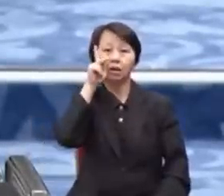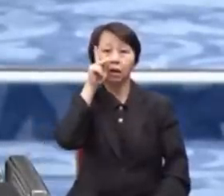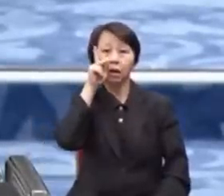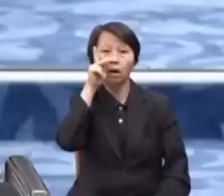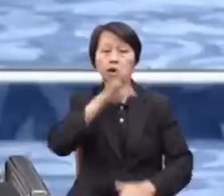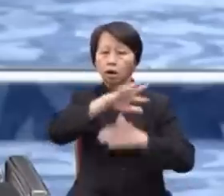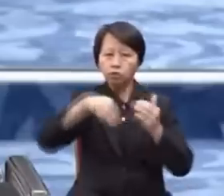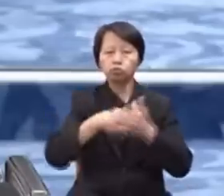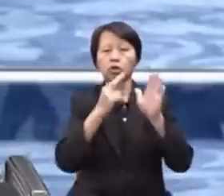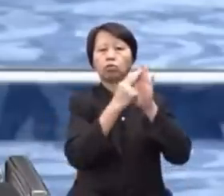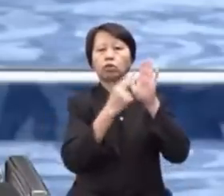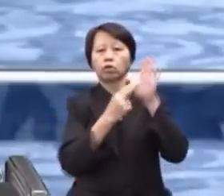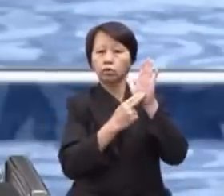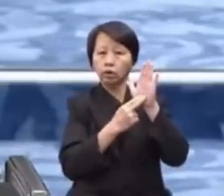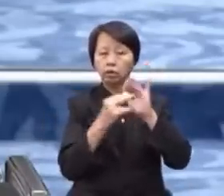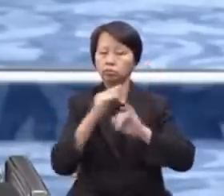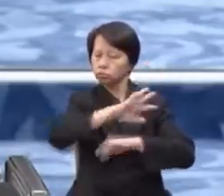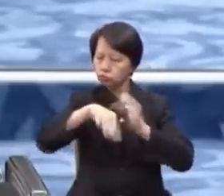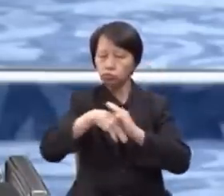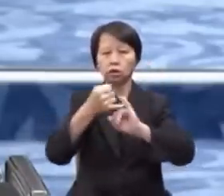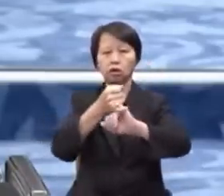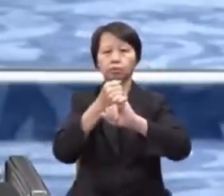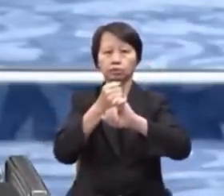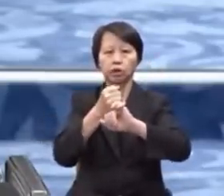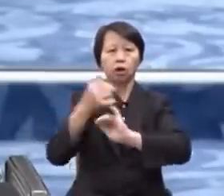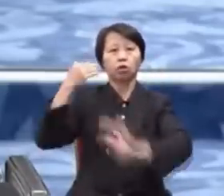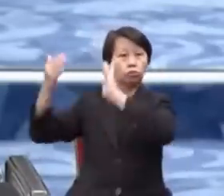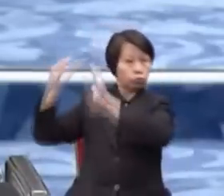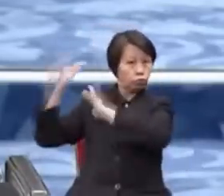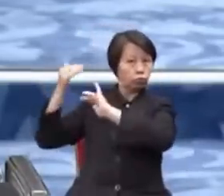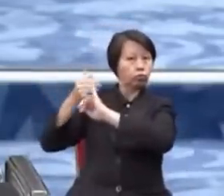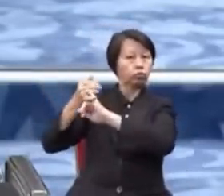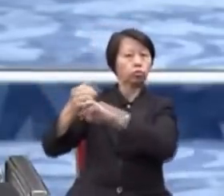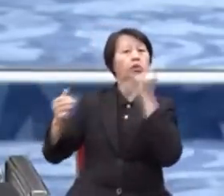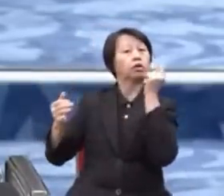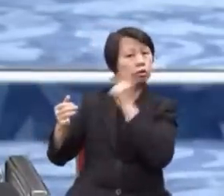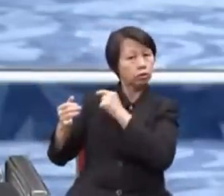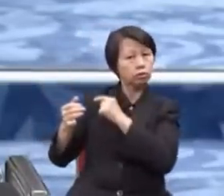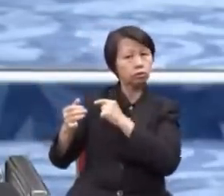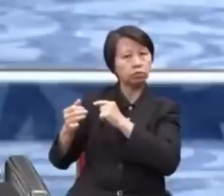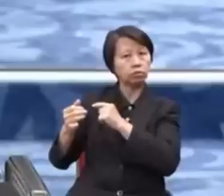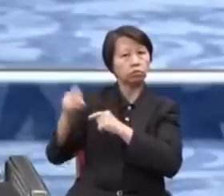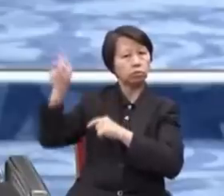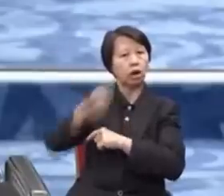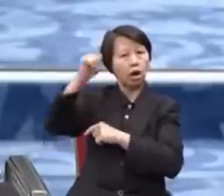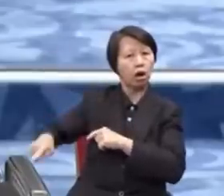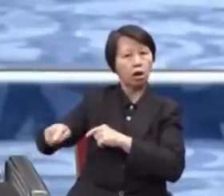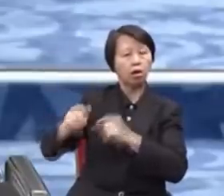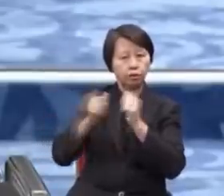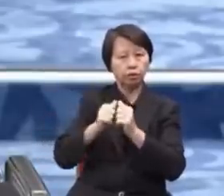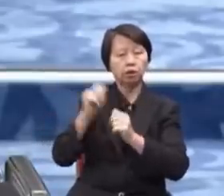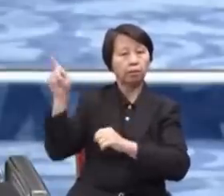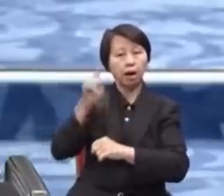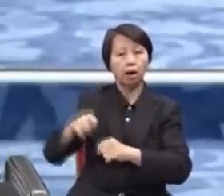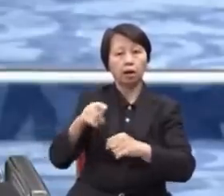semua undang-undang perjanjian yang terdahulu itu terbatal dengan wujudnya